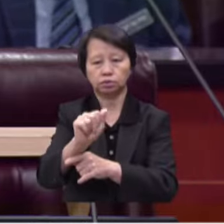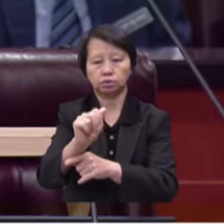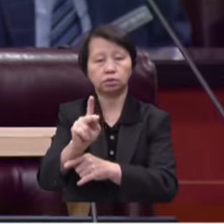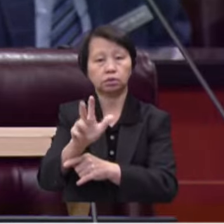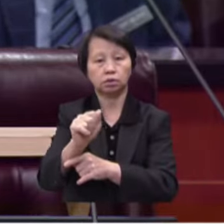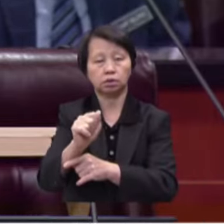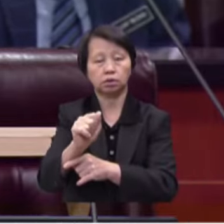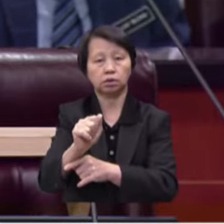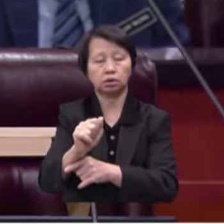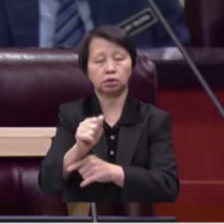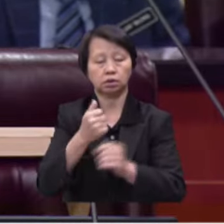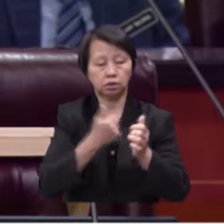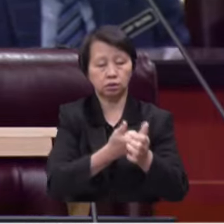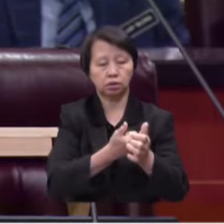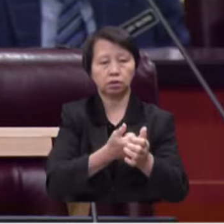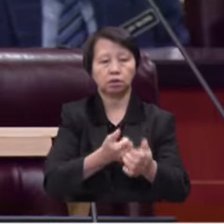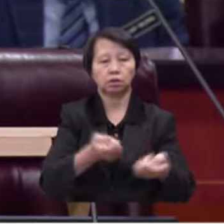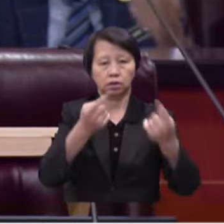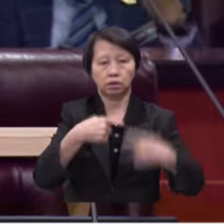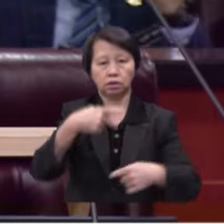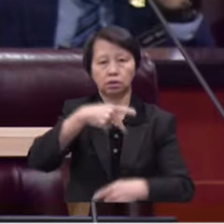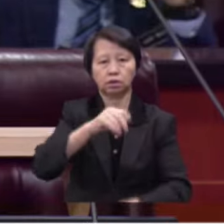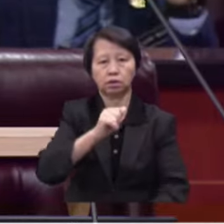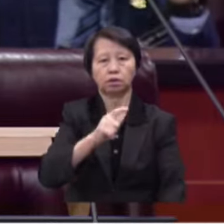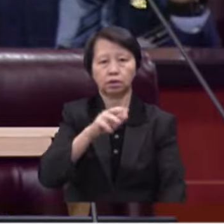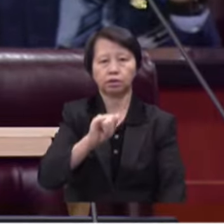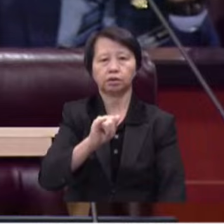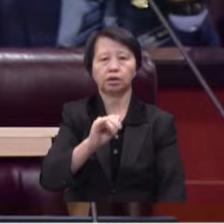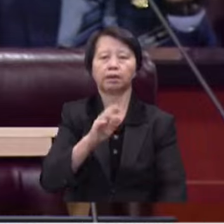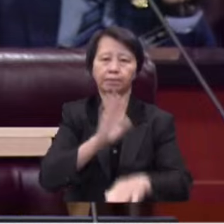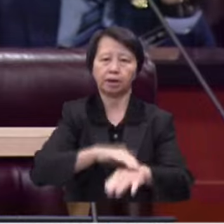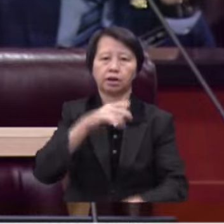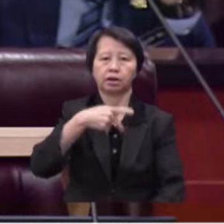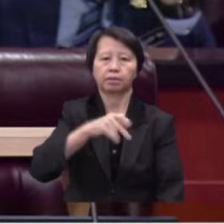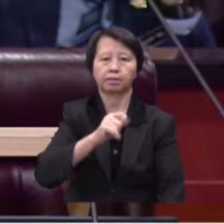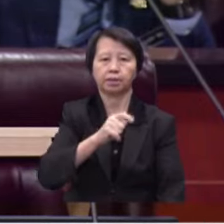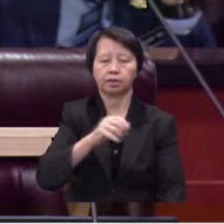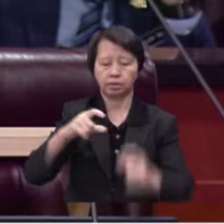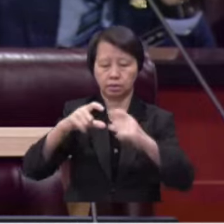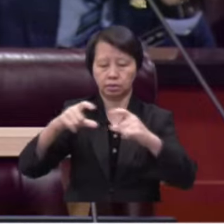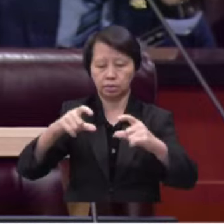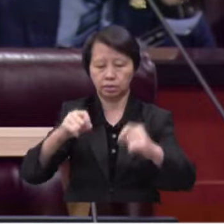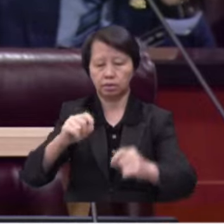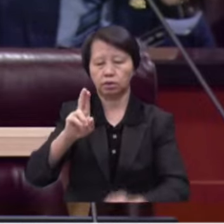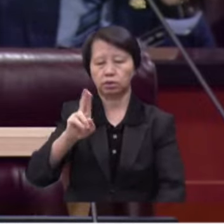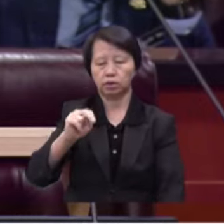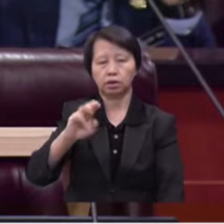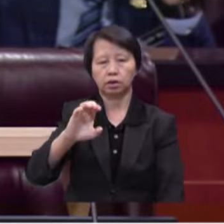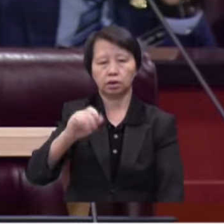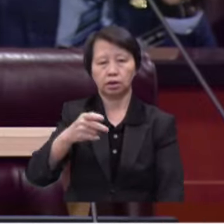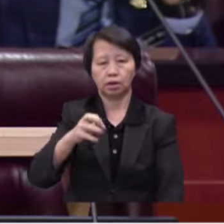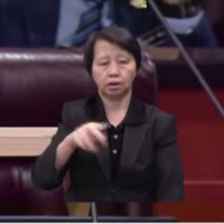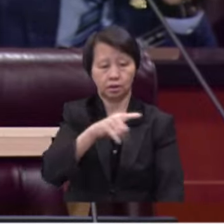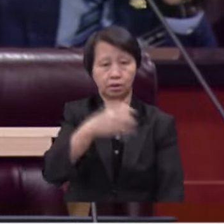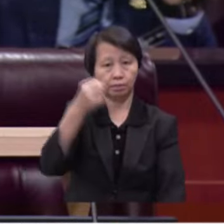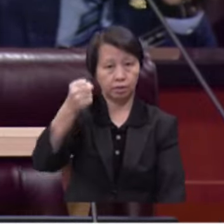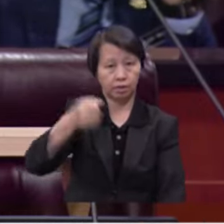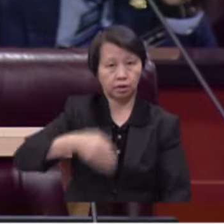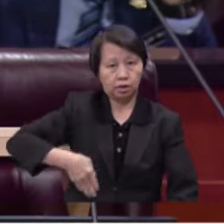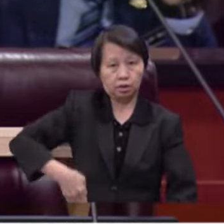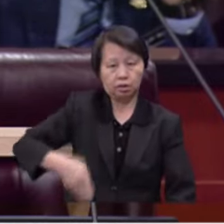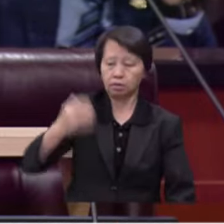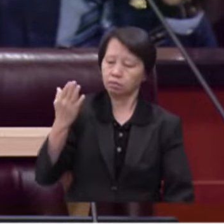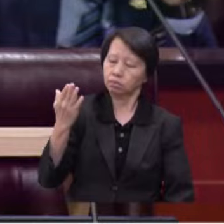dirujuk kepada Pendatang Tanpa Izin atau Pati pemegang card Sebagaimana telah